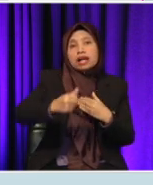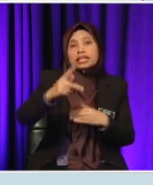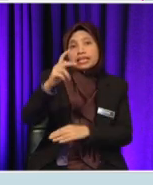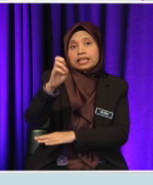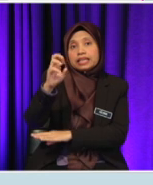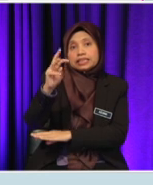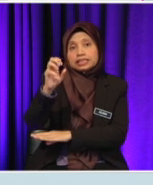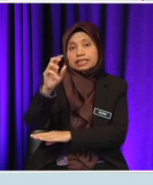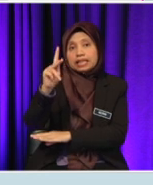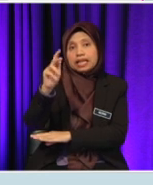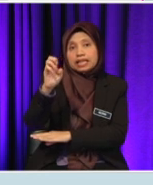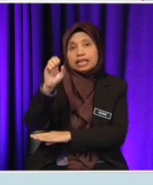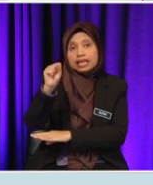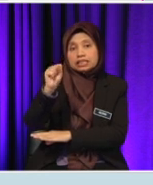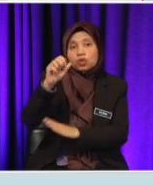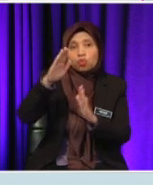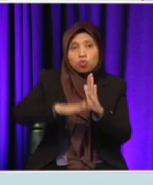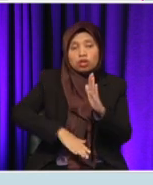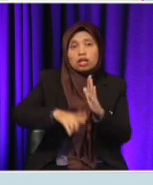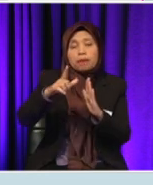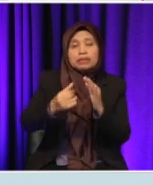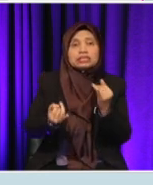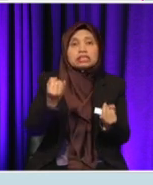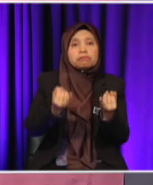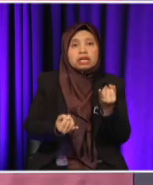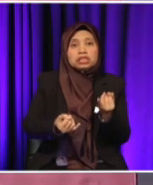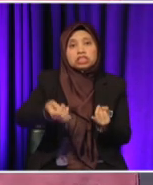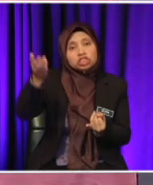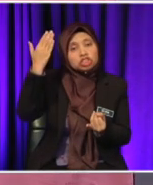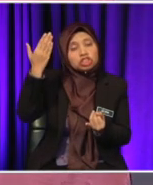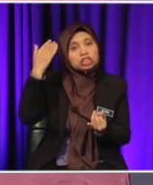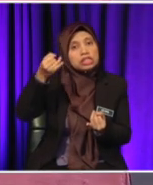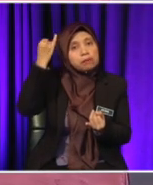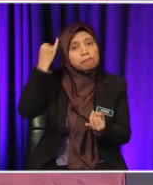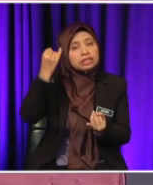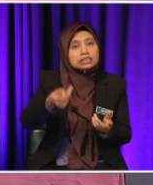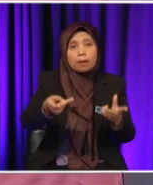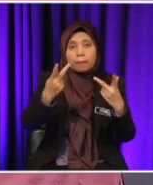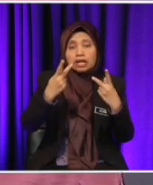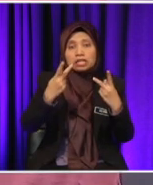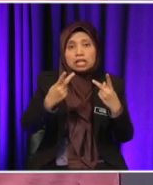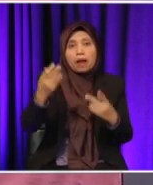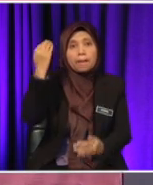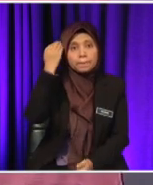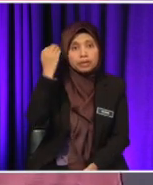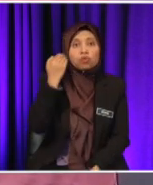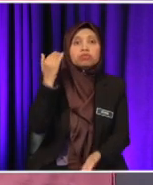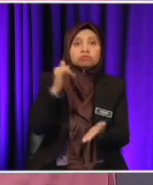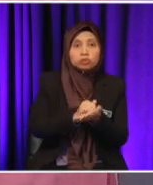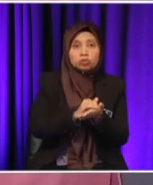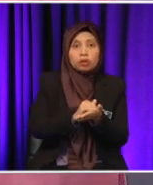yakni menang dan kalanya kurang lebih seimbang mani di imbas kembali peguam itu